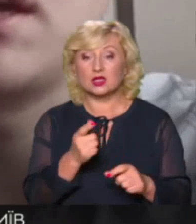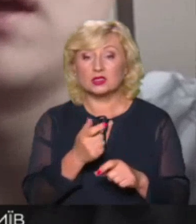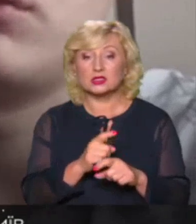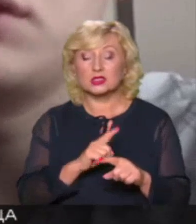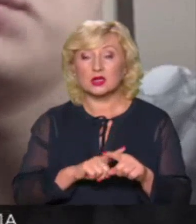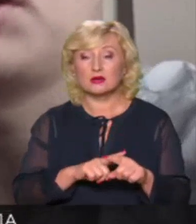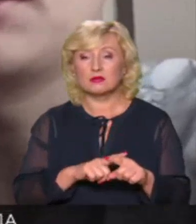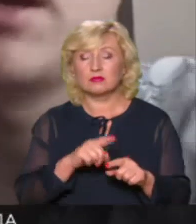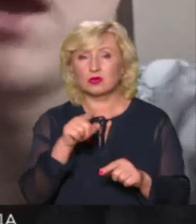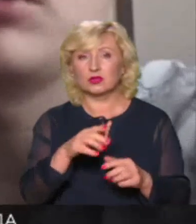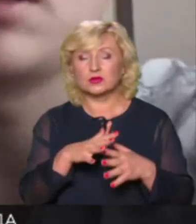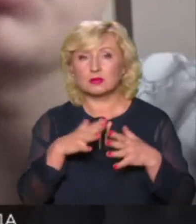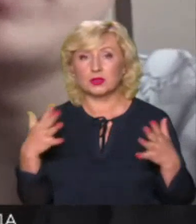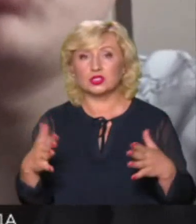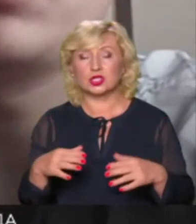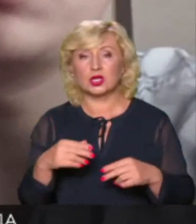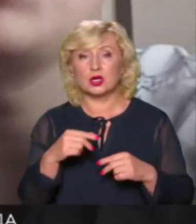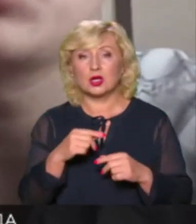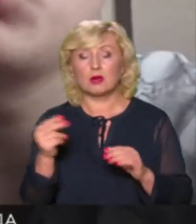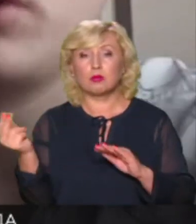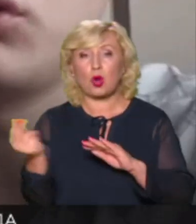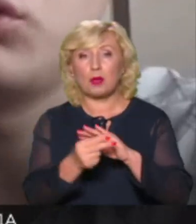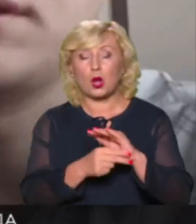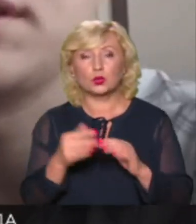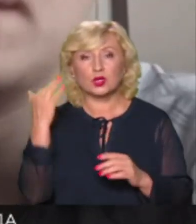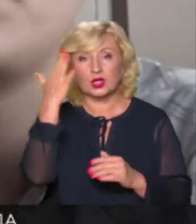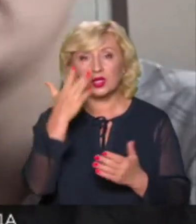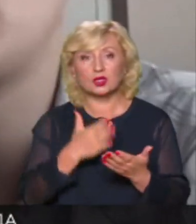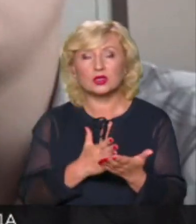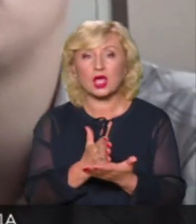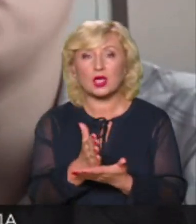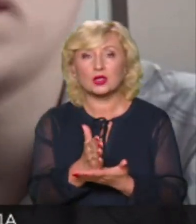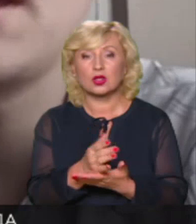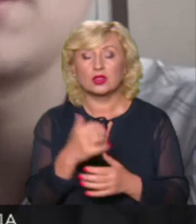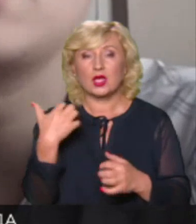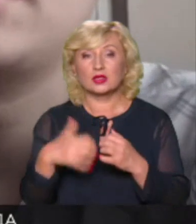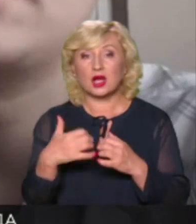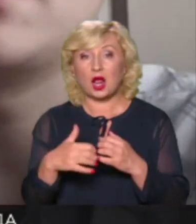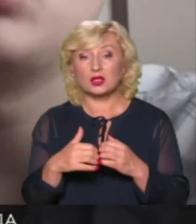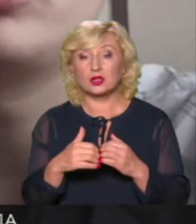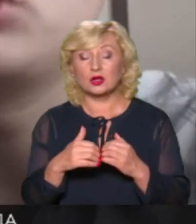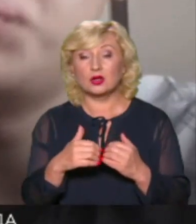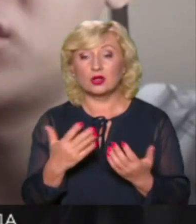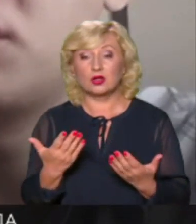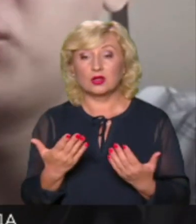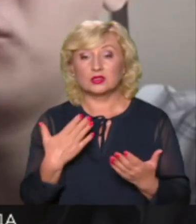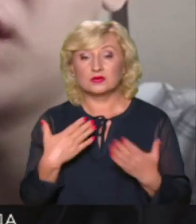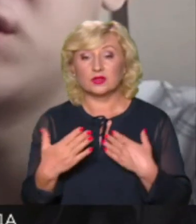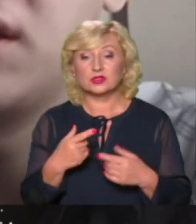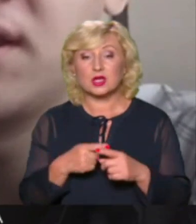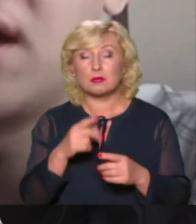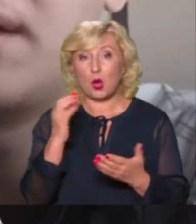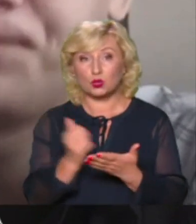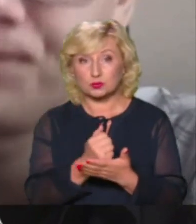весни, вони все більше схиляються і пропагують ідею такого якогось нейтрального замирення. І це дуже успішно ми